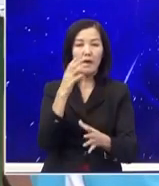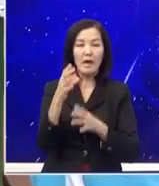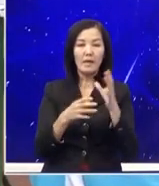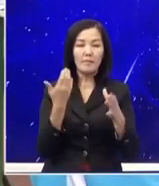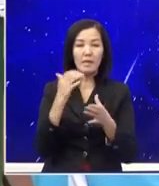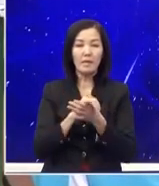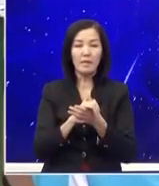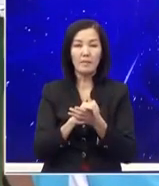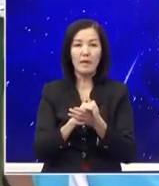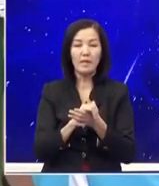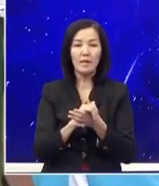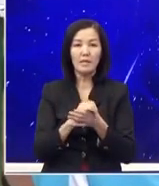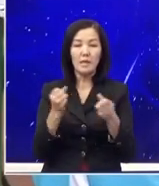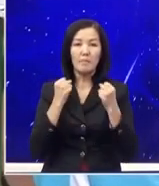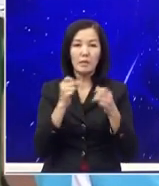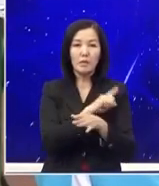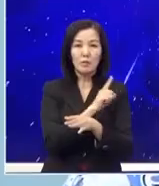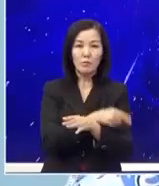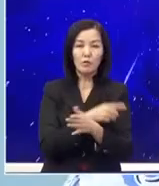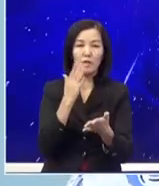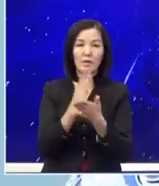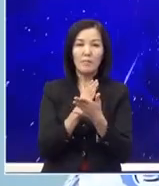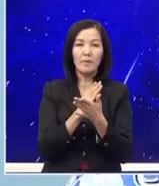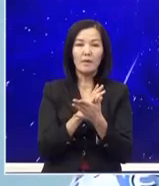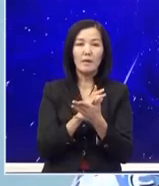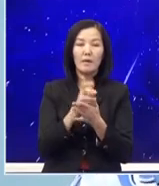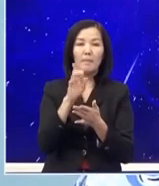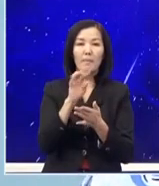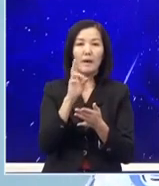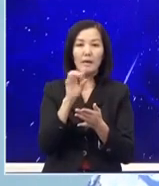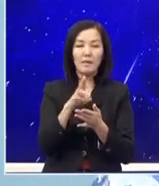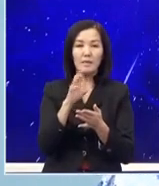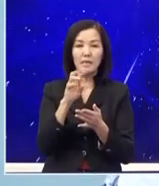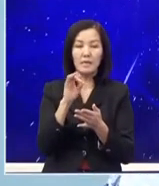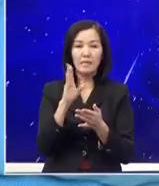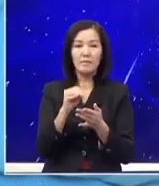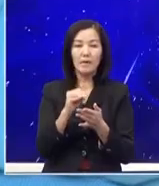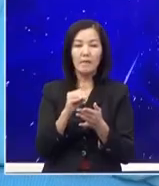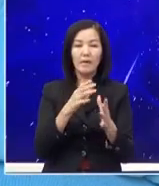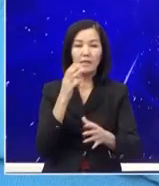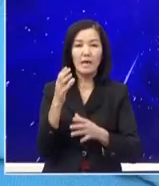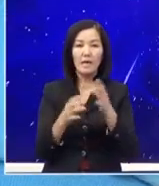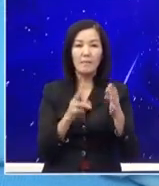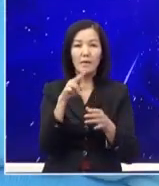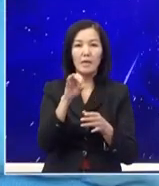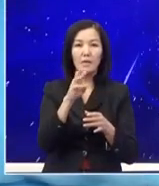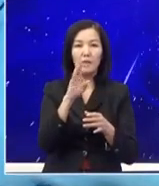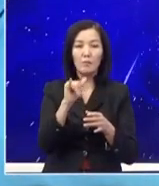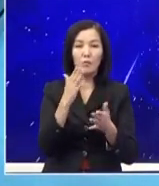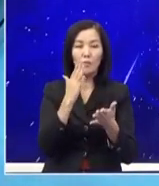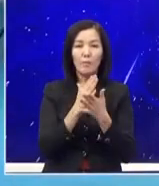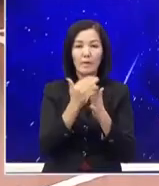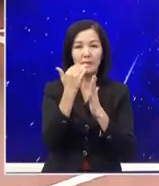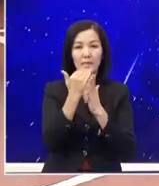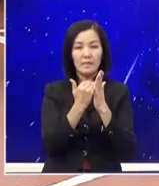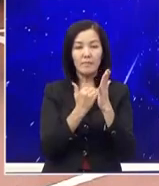таныс атақты балуандарымен белгілі. Бейжің олимпиадасының күміс жүлдегері Нұрбақыт Теңізбаев және әлем чемпионатының күміс медаль иегері Демеу Жадраев шықты. Бұлардың